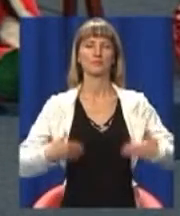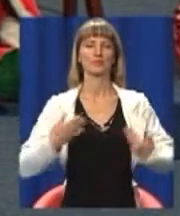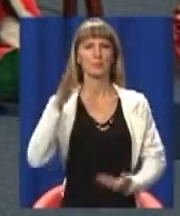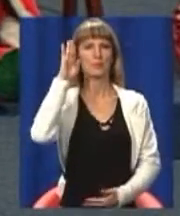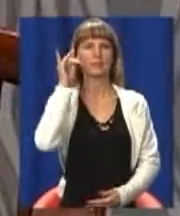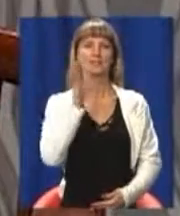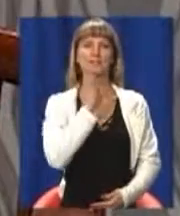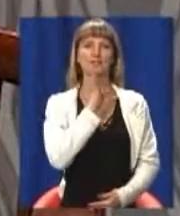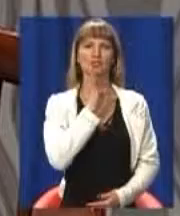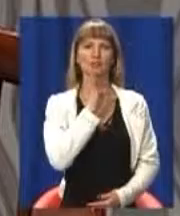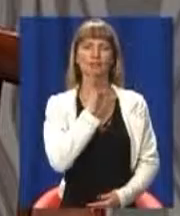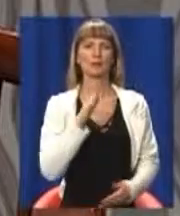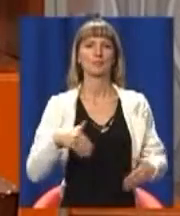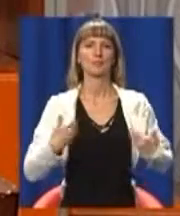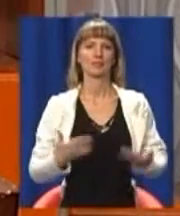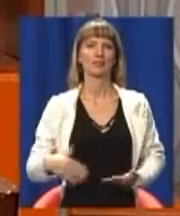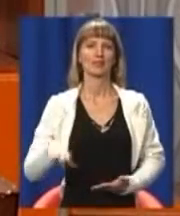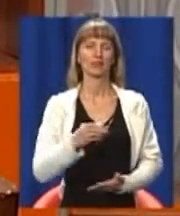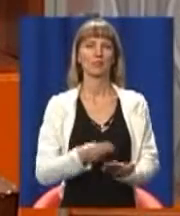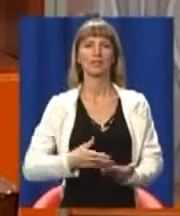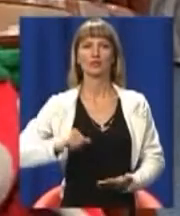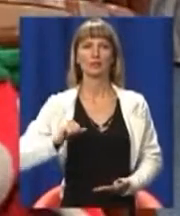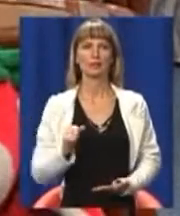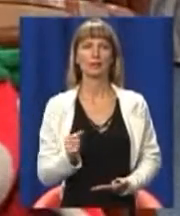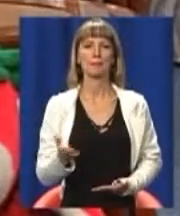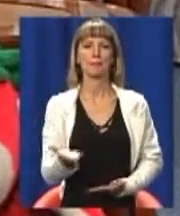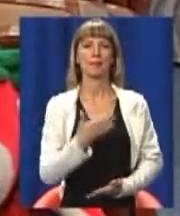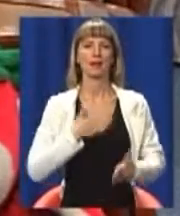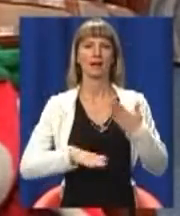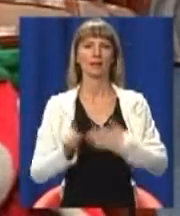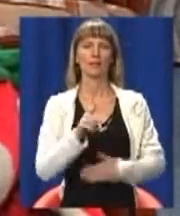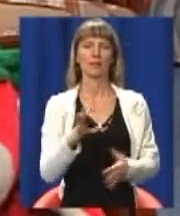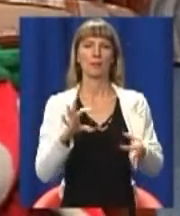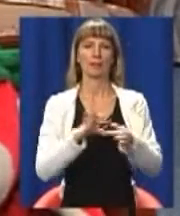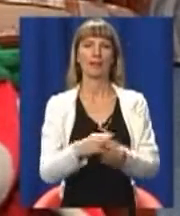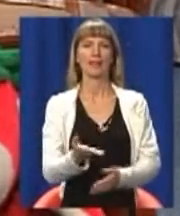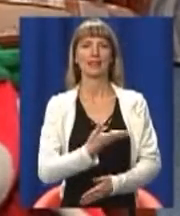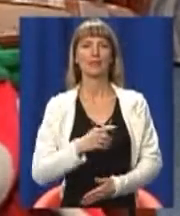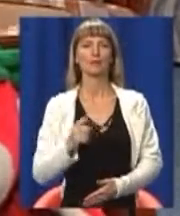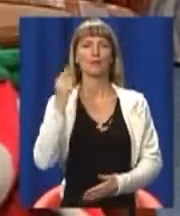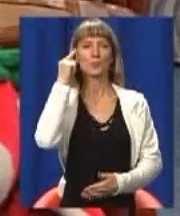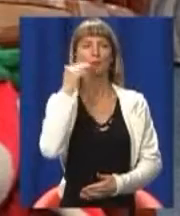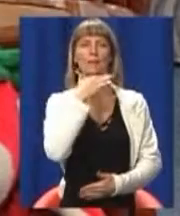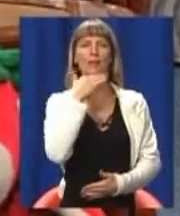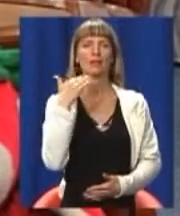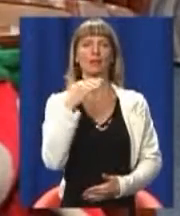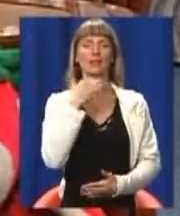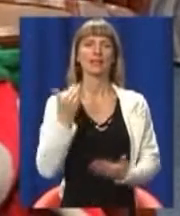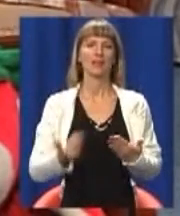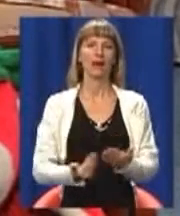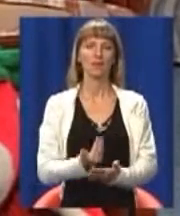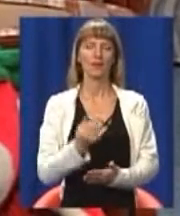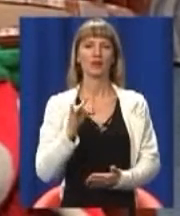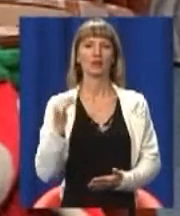Привіт, хлопчаки та дівчатка! Привіт всім, дорогі друзі! Ми раді, що ви приєдналися до нас, аби дізнатися багато-багато нового